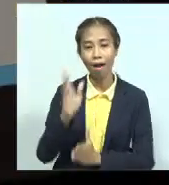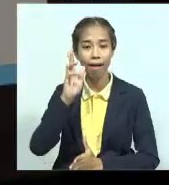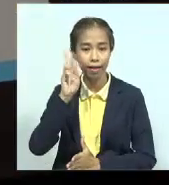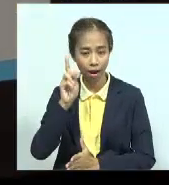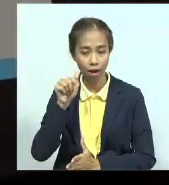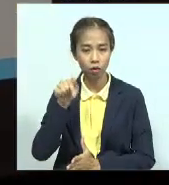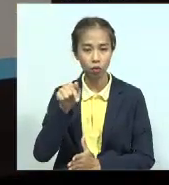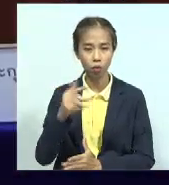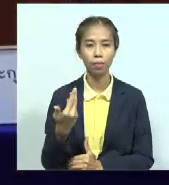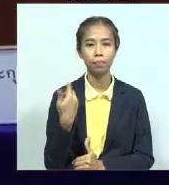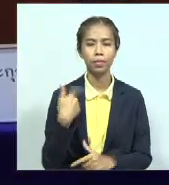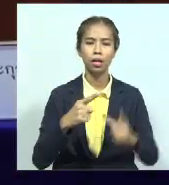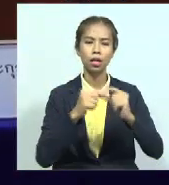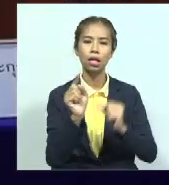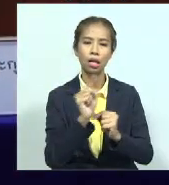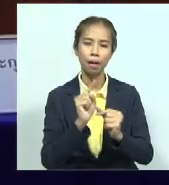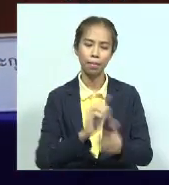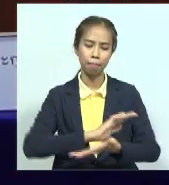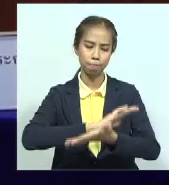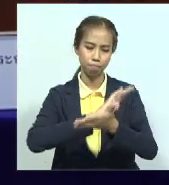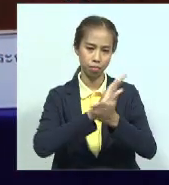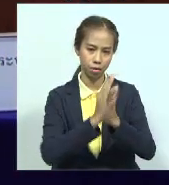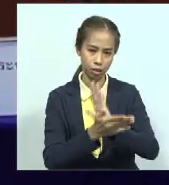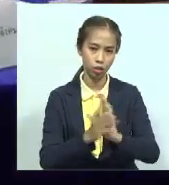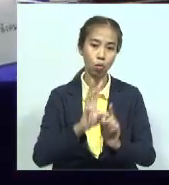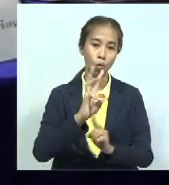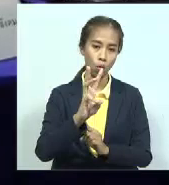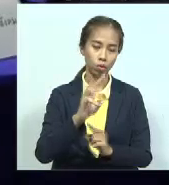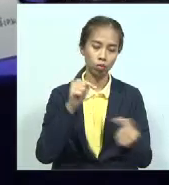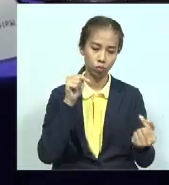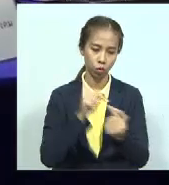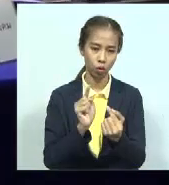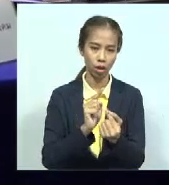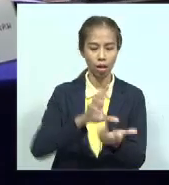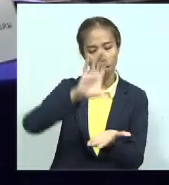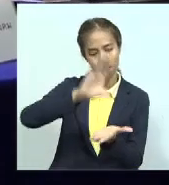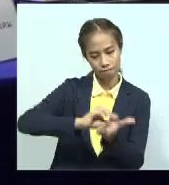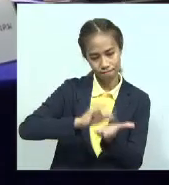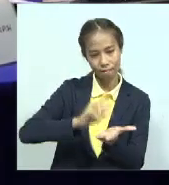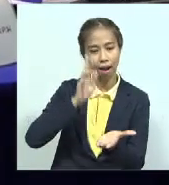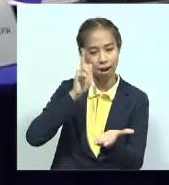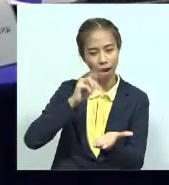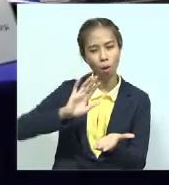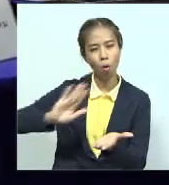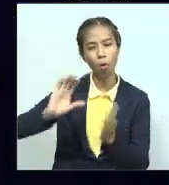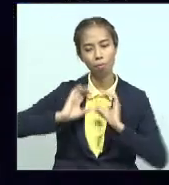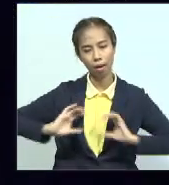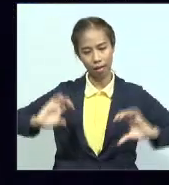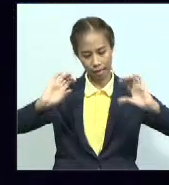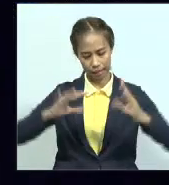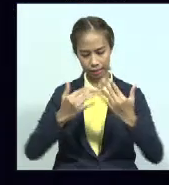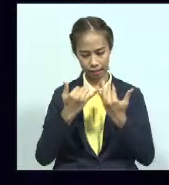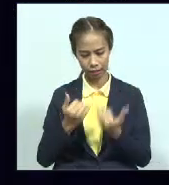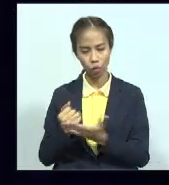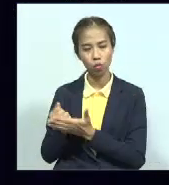ทศในประเด็นปฏิรูปที่6คือการปฏิรูประบบการบริหารจัดการข้อมูลข่าวสารภาครัฐซึ่งจะช่วยกันแก้ไขปัญห